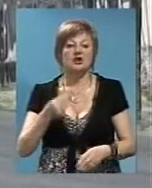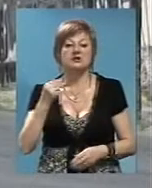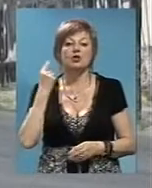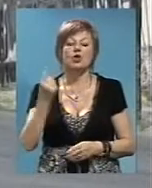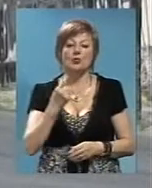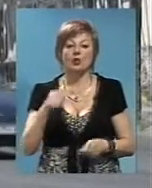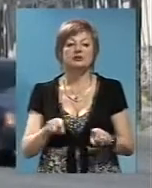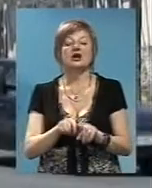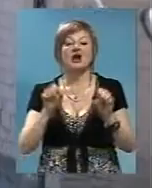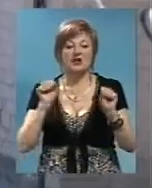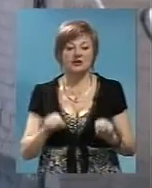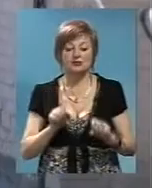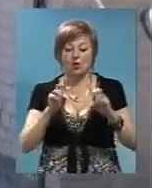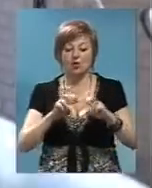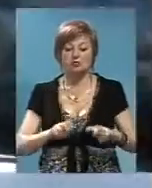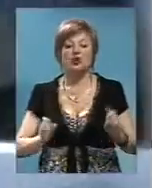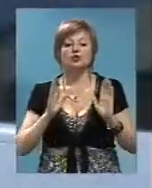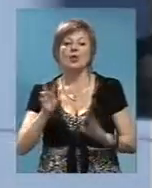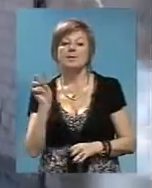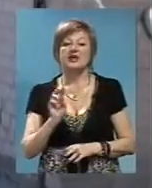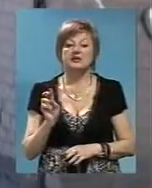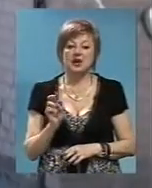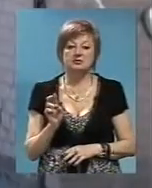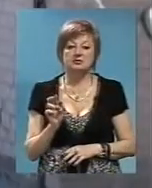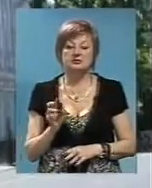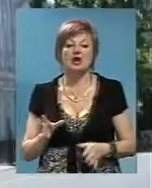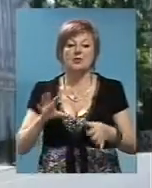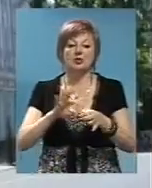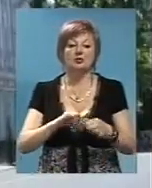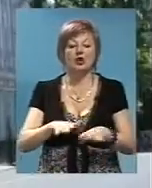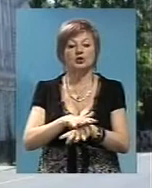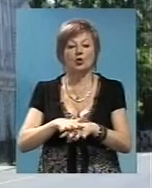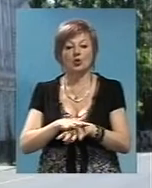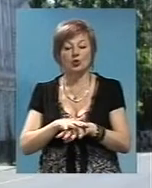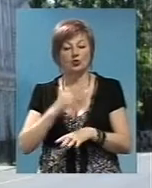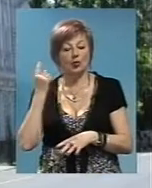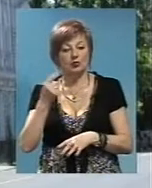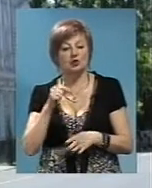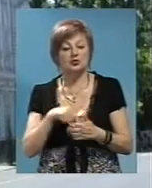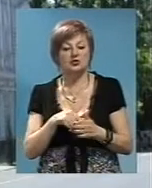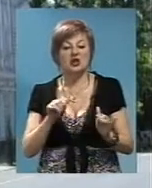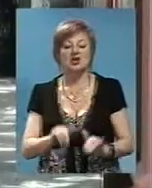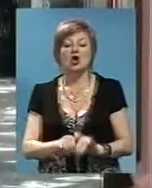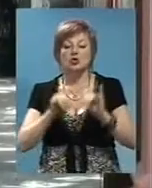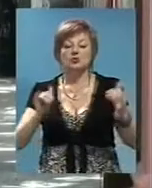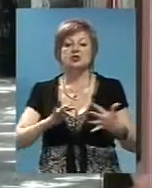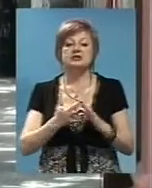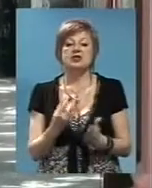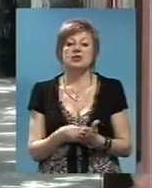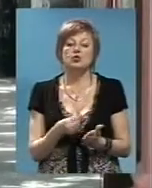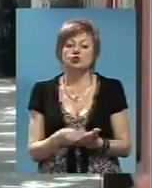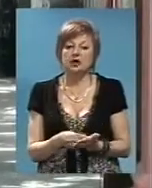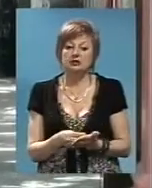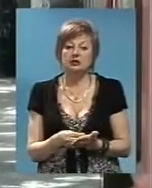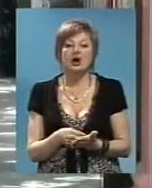області така можливість розглядається поки лише у Бердянську. Приєднання громад до міст обласного значення розширює селищний бюджет, а з іншого